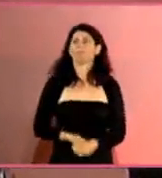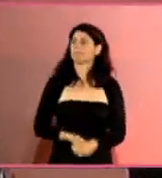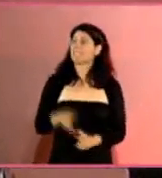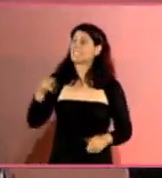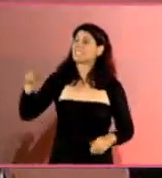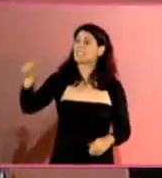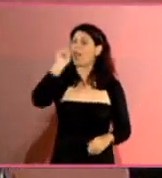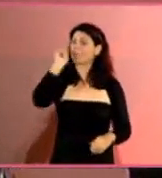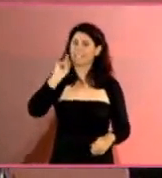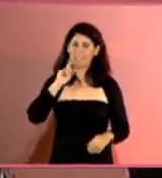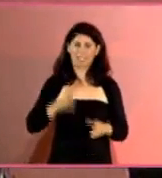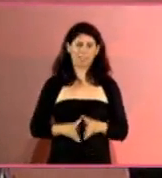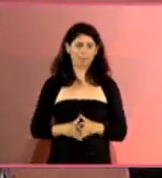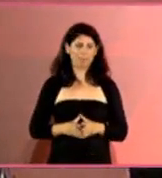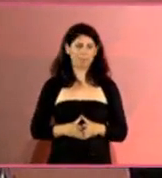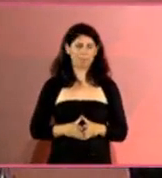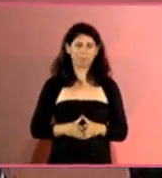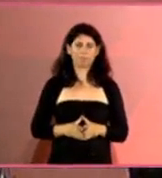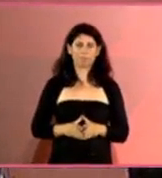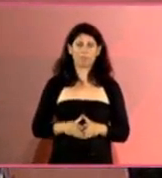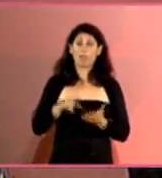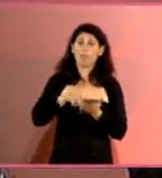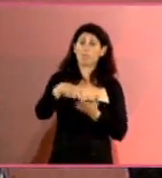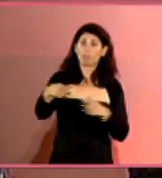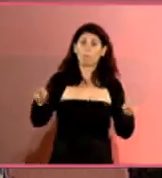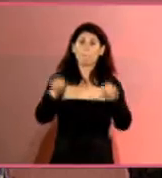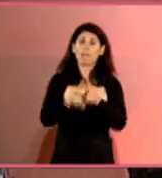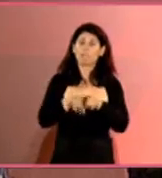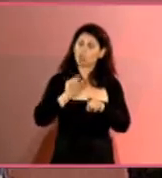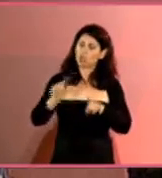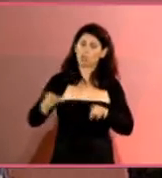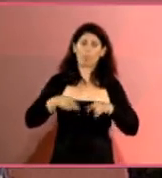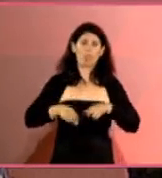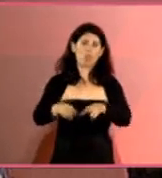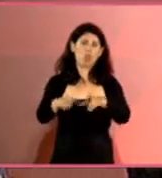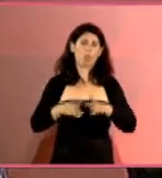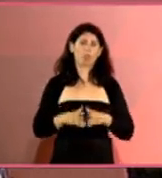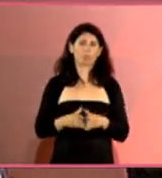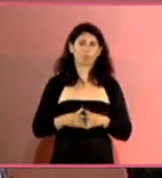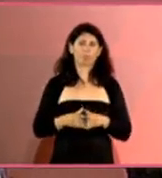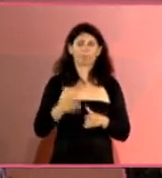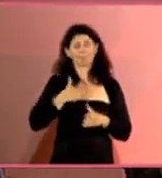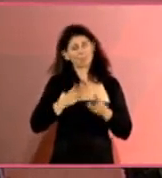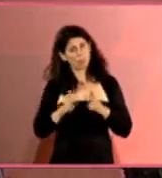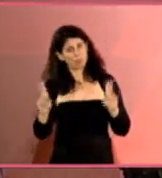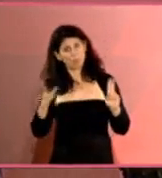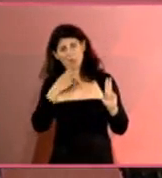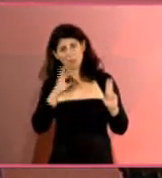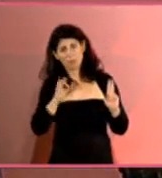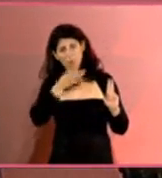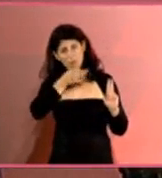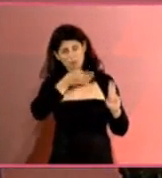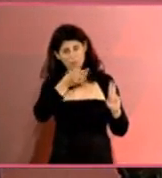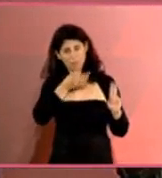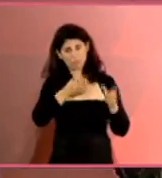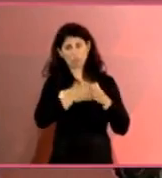Σύντροφοι και συντρόφισσες, βαδίζουμε μαζί στον ίδιο δρόμο. Θα μου επιτρέψετε λοιπόν να μιλήσω για